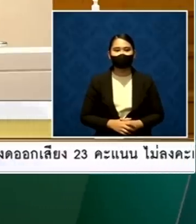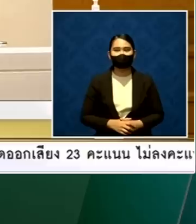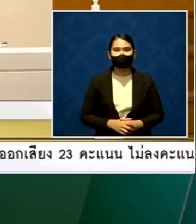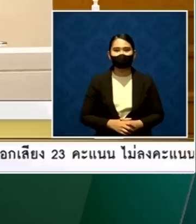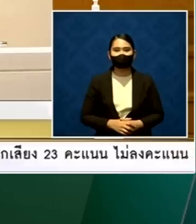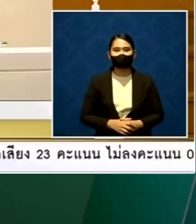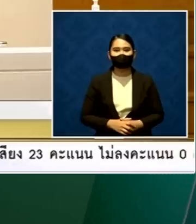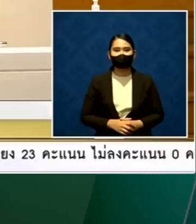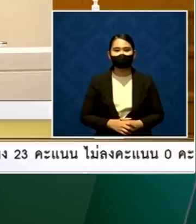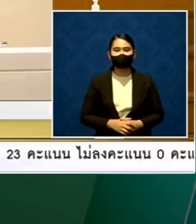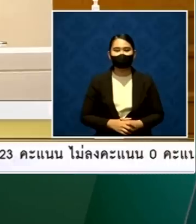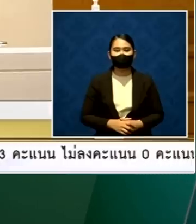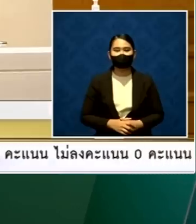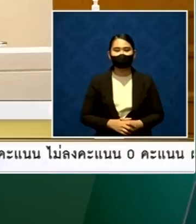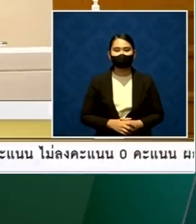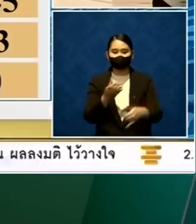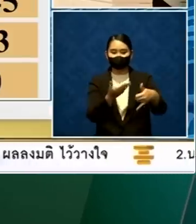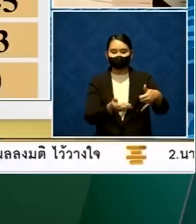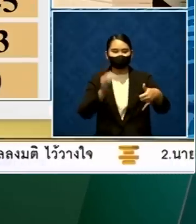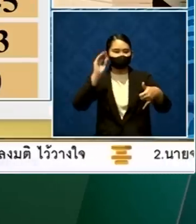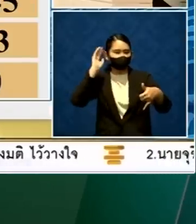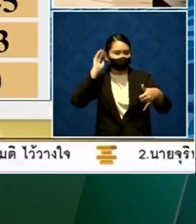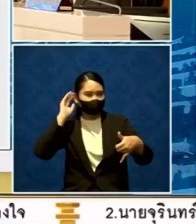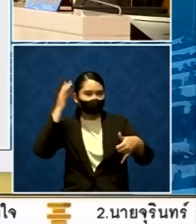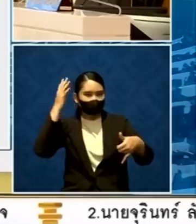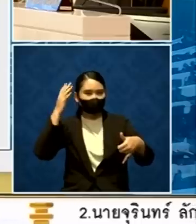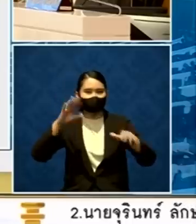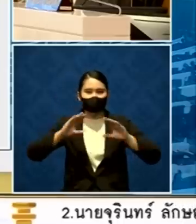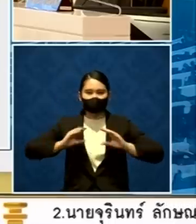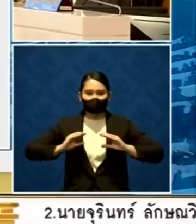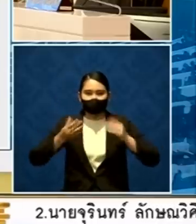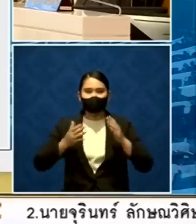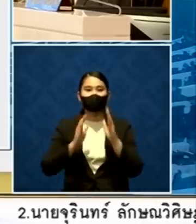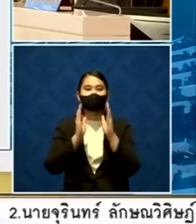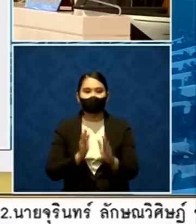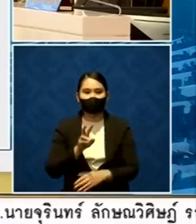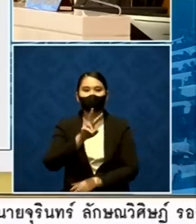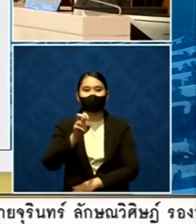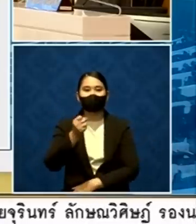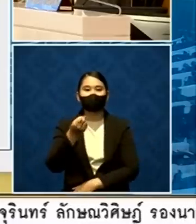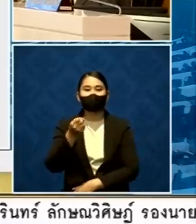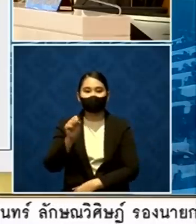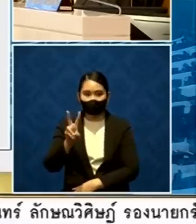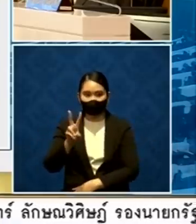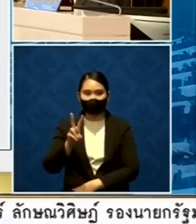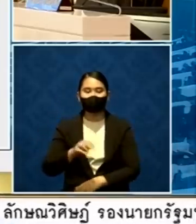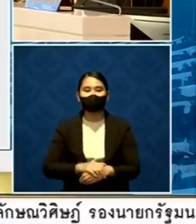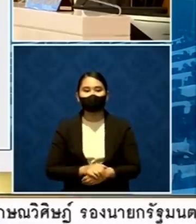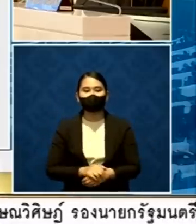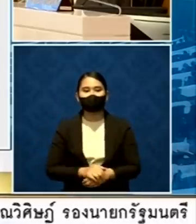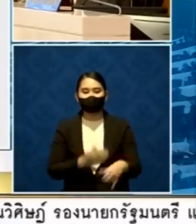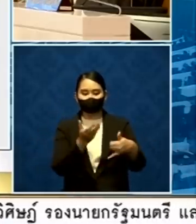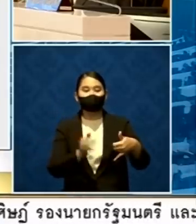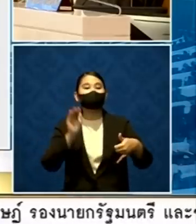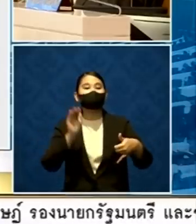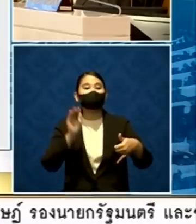ช่ โหวตไม่ไว้วางใจพลเอกอนุพงษ์เผ่าจินดารัฐมนตรีมหาดไทยกับคุณสุชาติชมกลิ่นรัฐมนตรีว่าการกระทรวงแรงงานคนก็มองว่าเอ๊ะอ